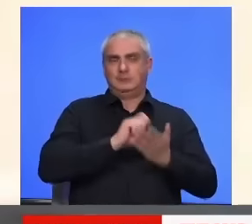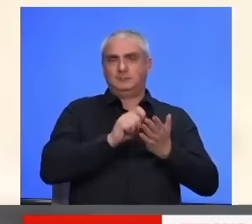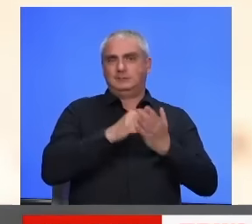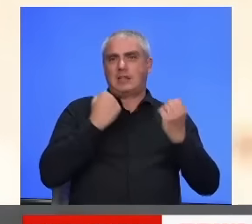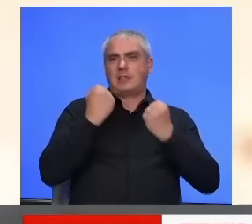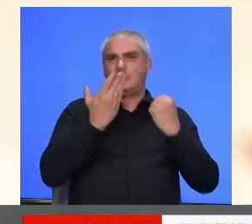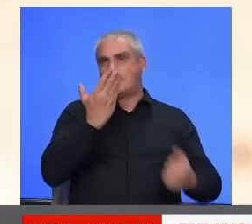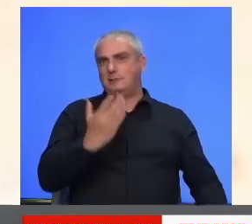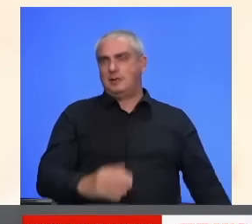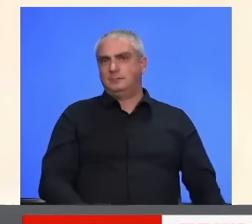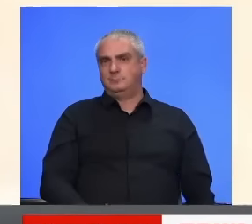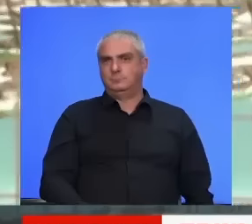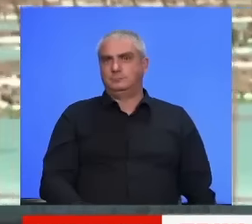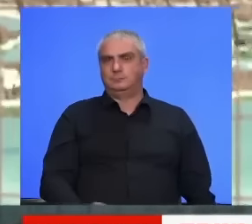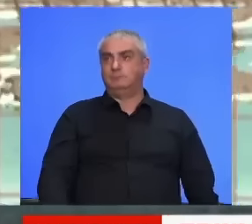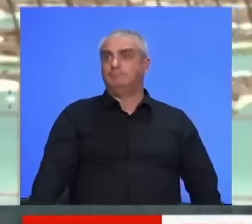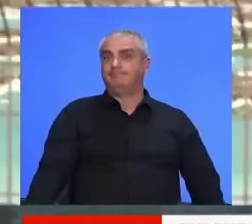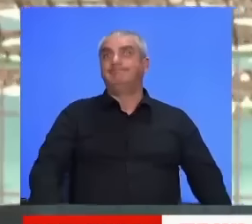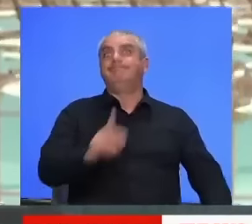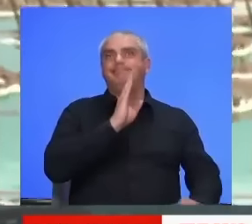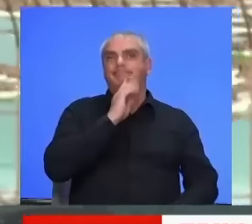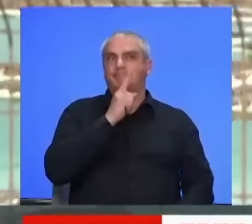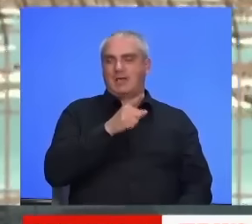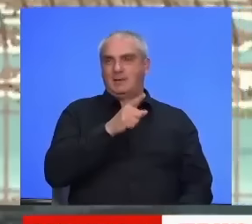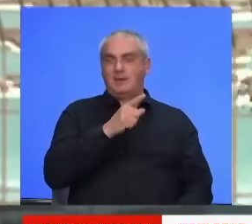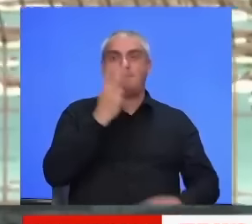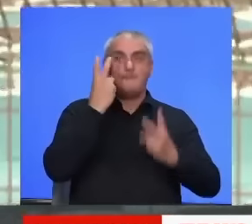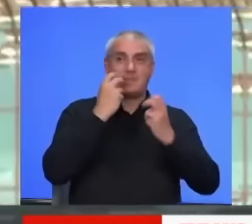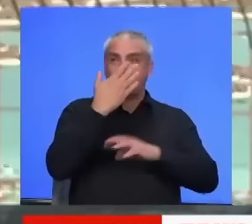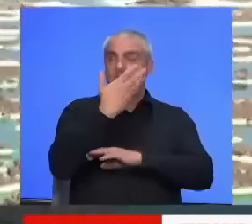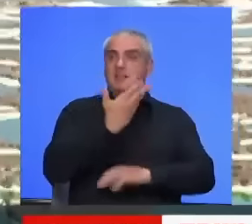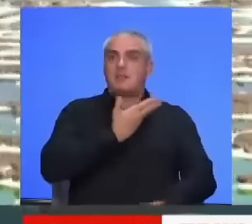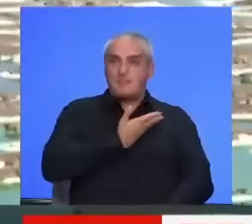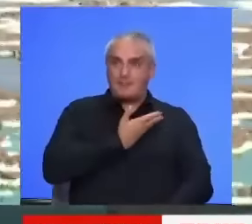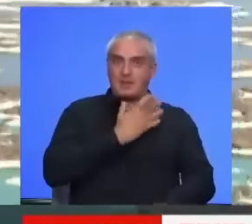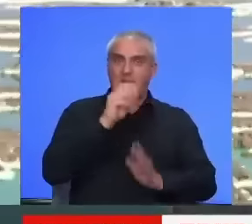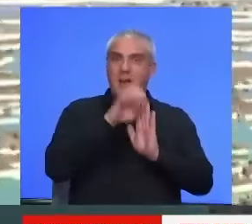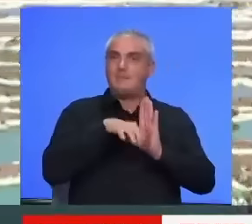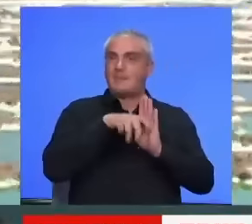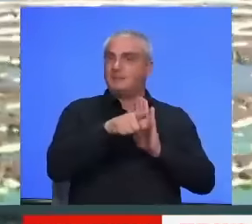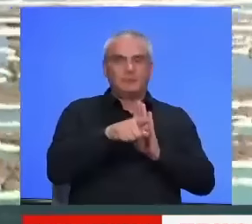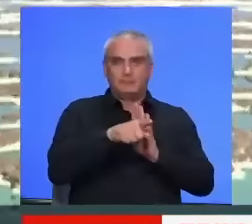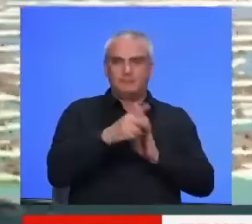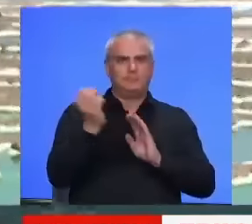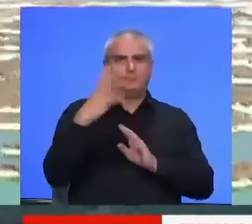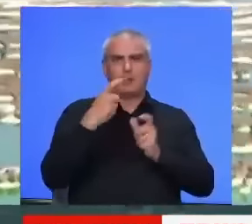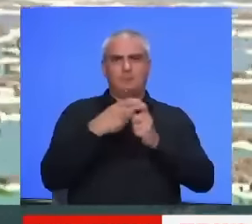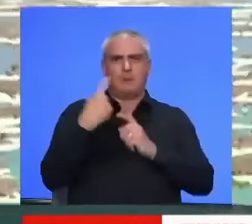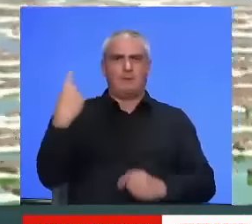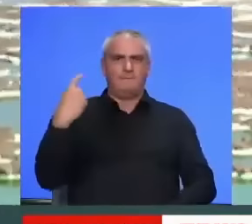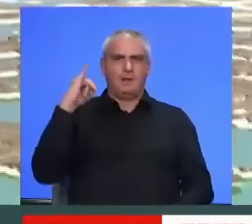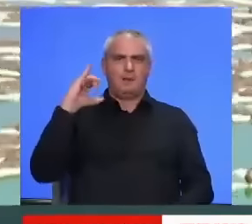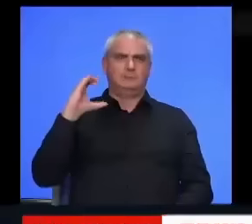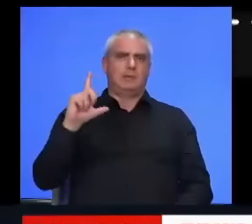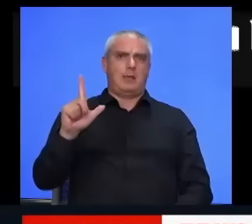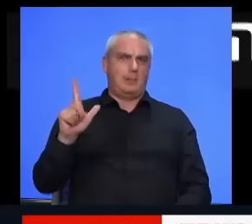האנרגיה. וכאן הבעיה. מידע שהמדינה מקבלת על המחצבים שם מגיע מ-ICL. הם